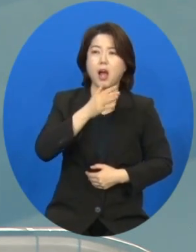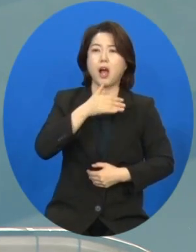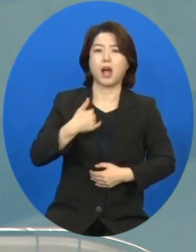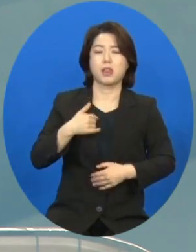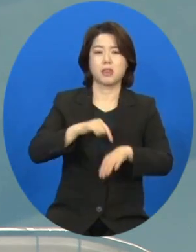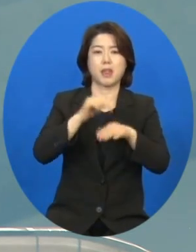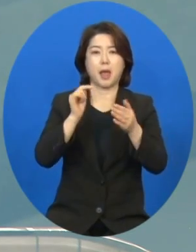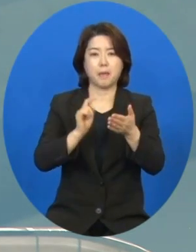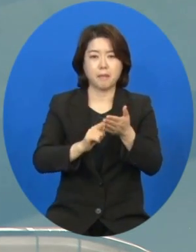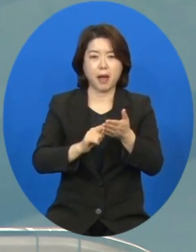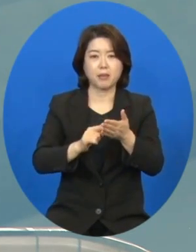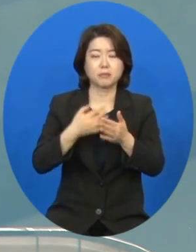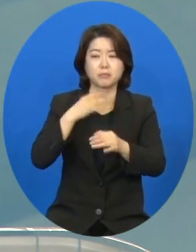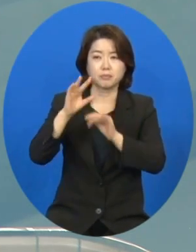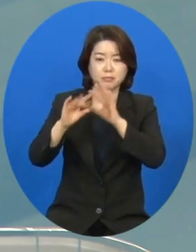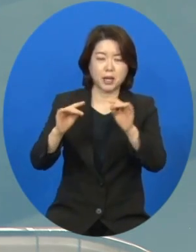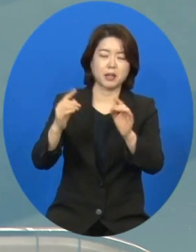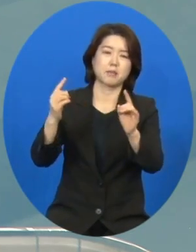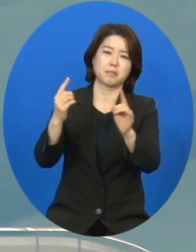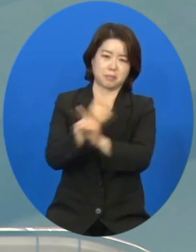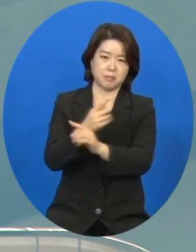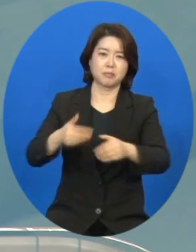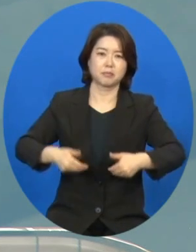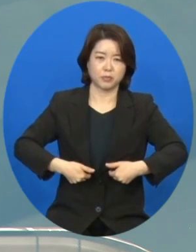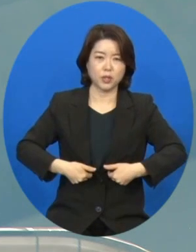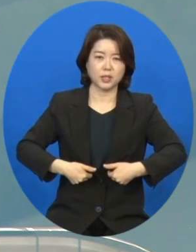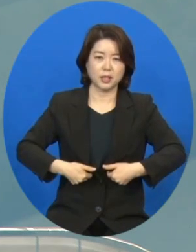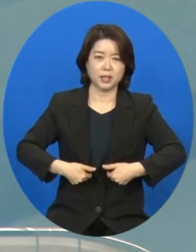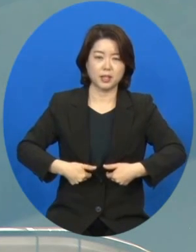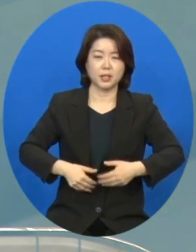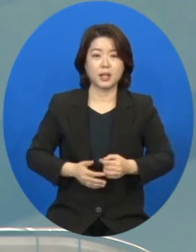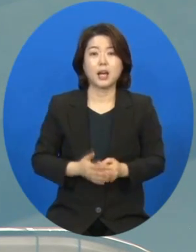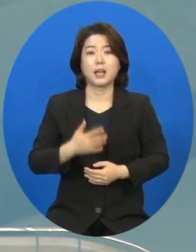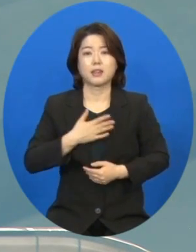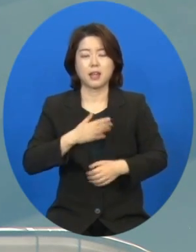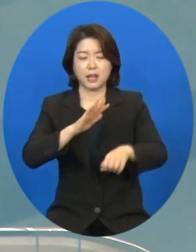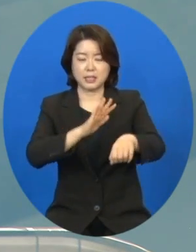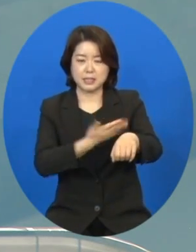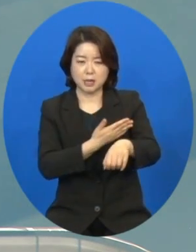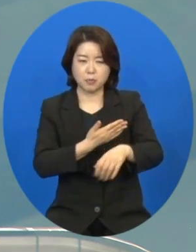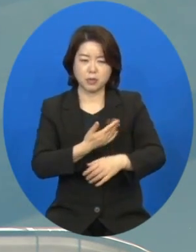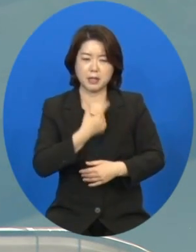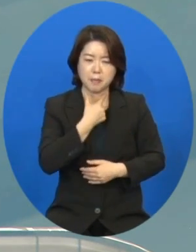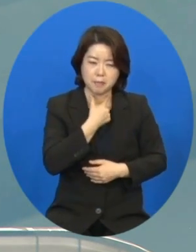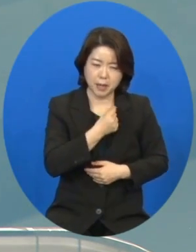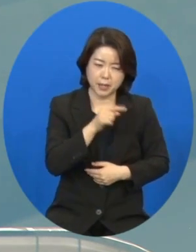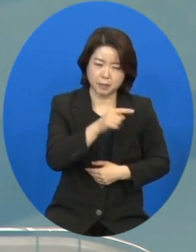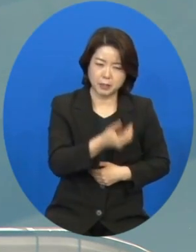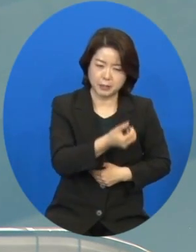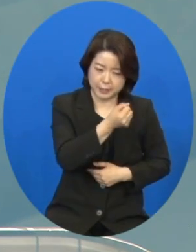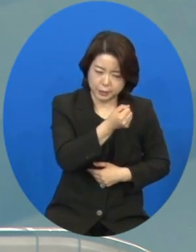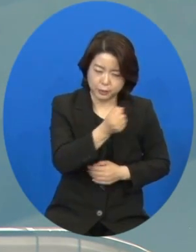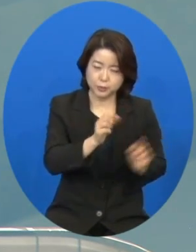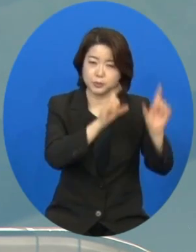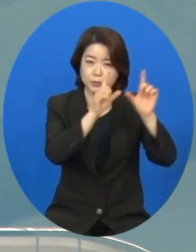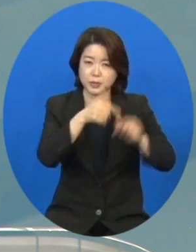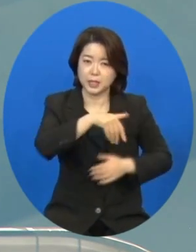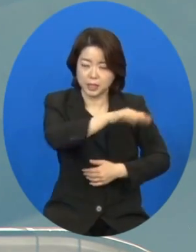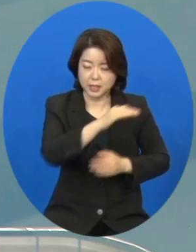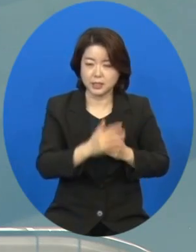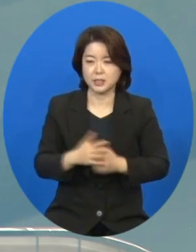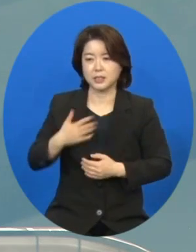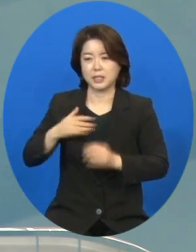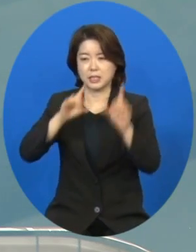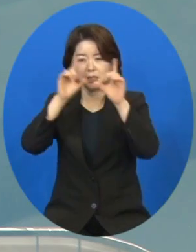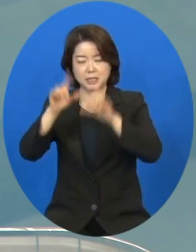마음의 갈망이 바뀌어야 되는구나. 내가 잘못된 갈망을 가지고 사니 내 삶이 이렇게